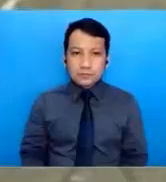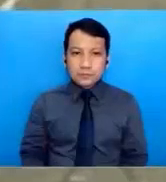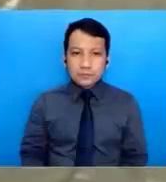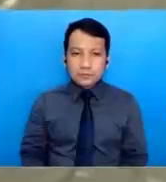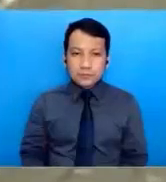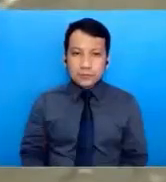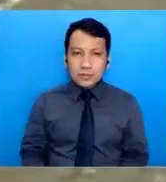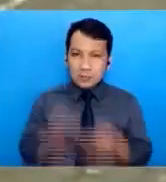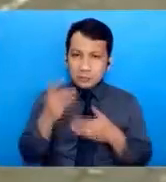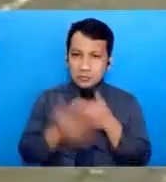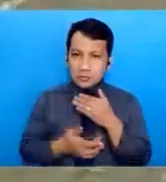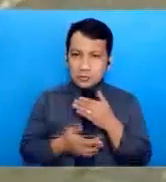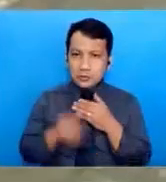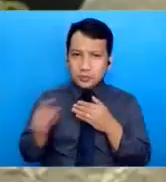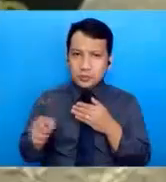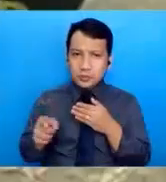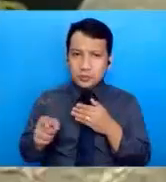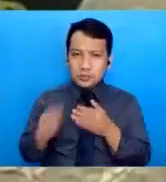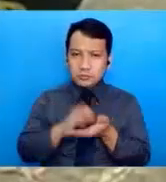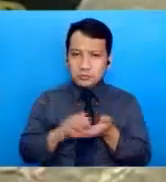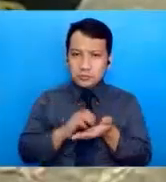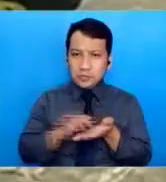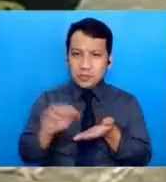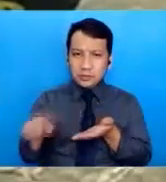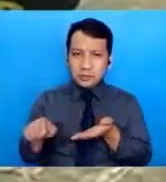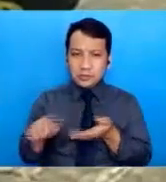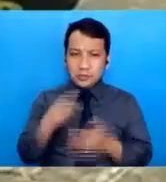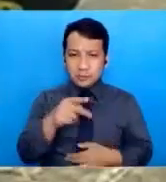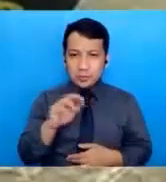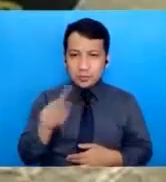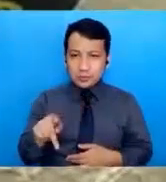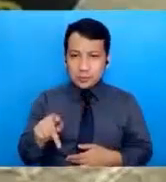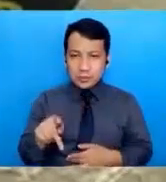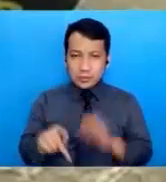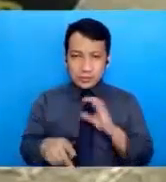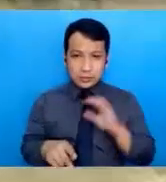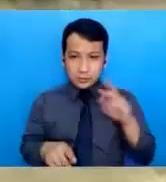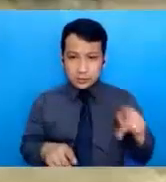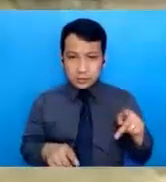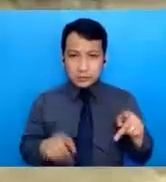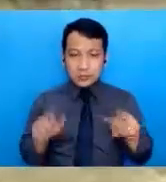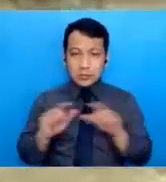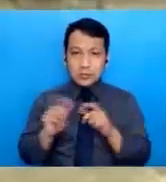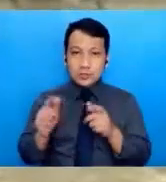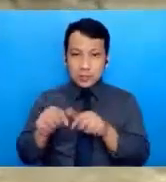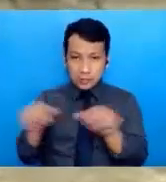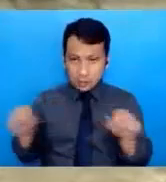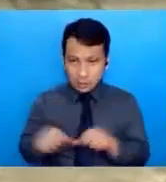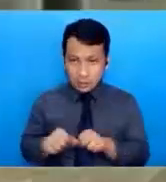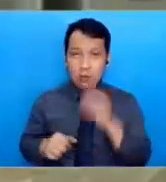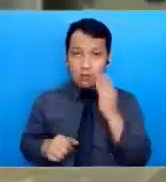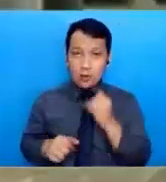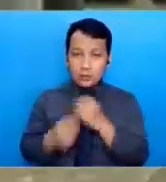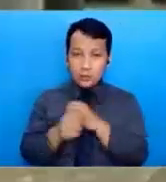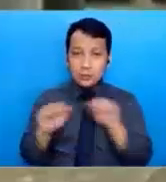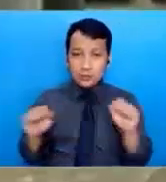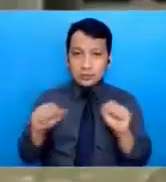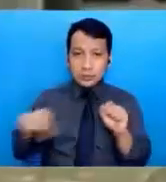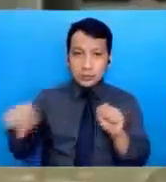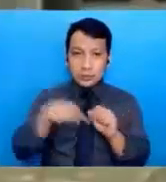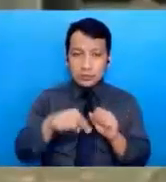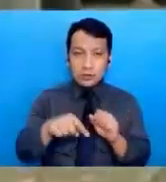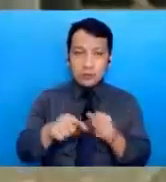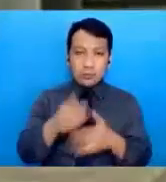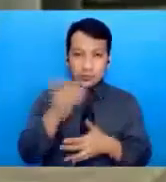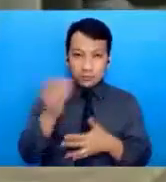Maagang nagsagawa ng simulation ang mga miyembro ng PNP sa CCP Complex. Bahagi yan ng security preparations para sa